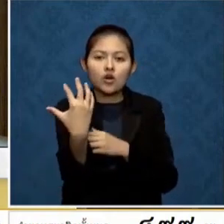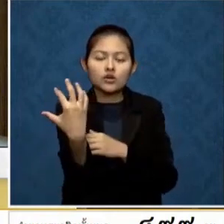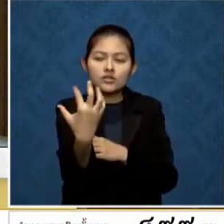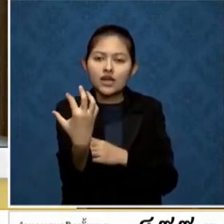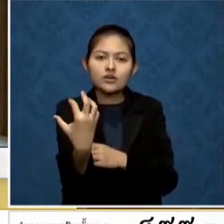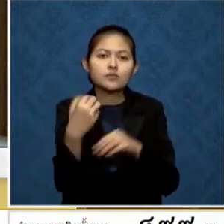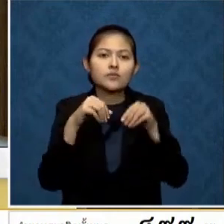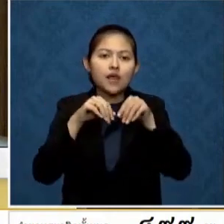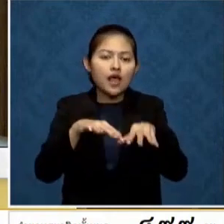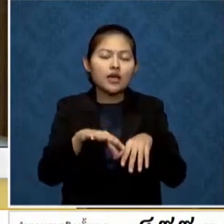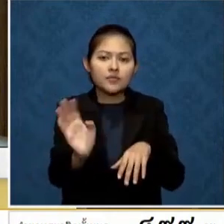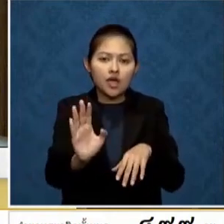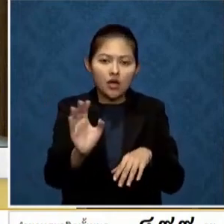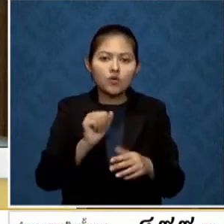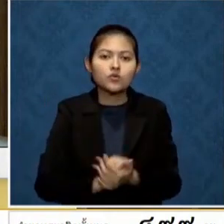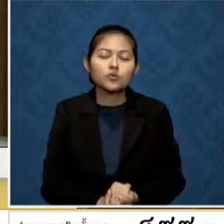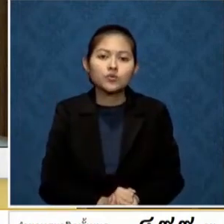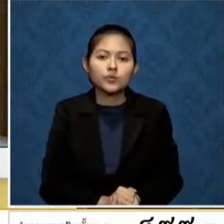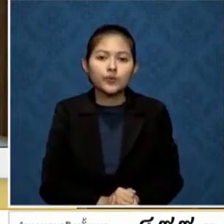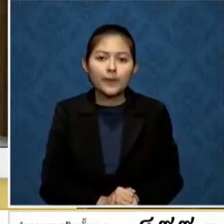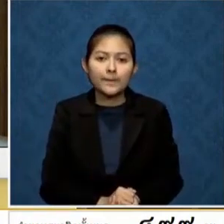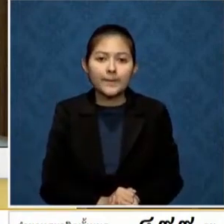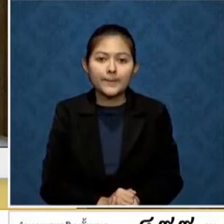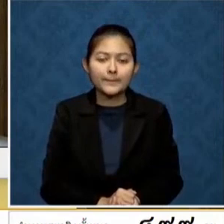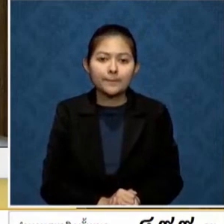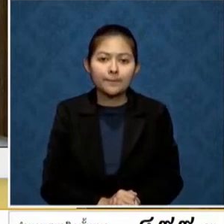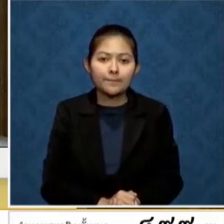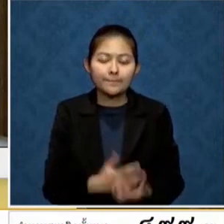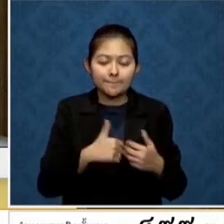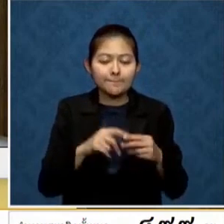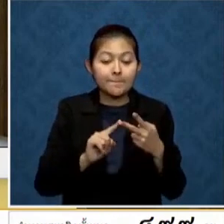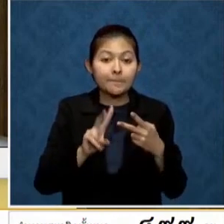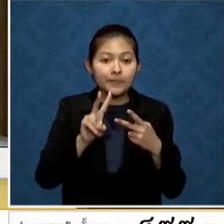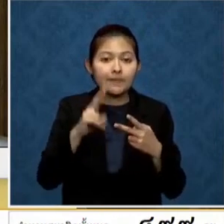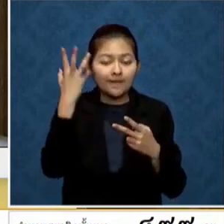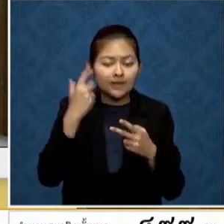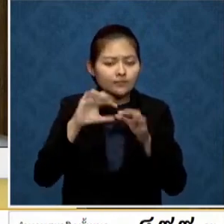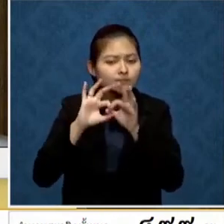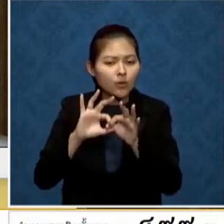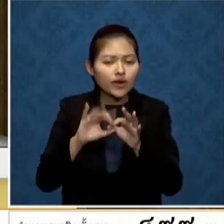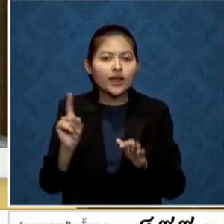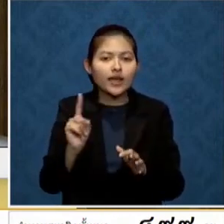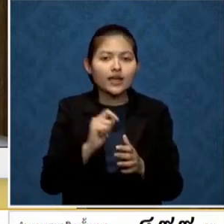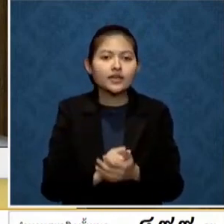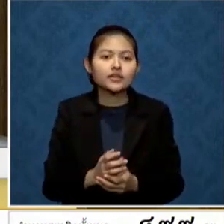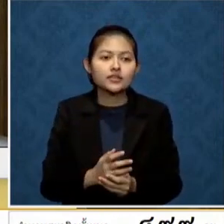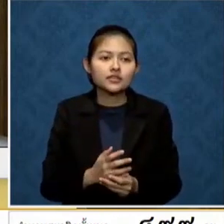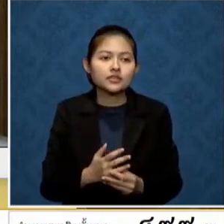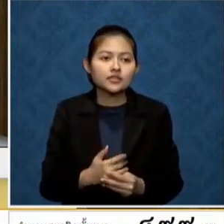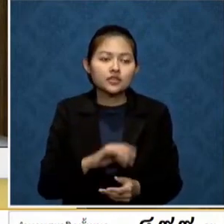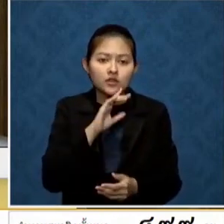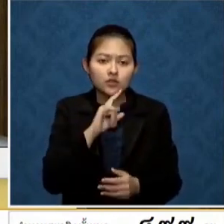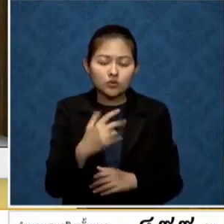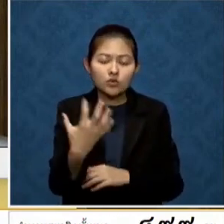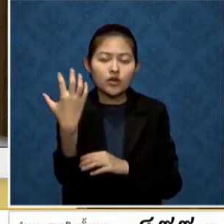สำหรับการประชุมนั้นหรือสำหรับวาระนั้นได้ส่วนข้อกังวลที่ 2ครับก็มีบางท่านกังวลว่าหากเราปลดล็อให้สามารถถ่าย